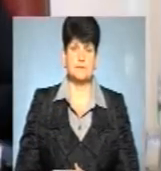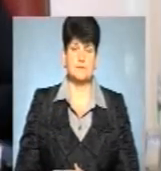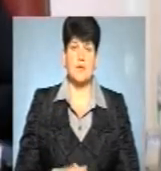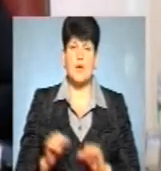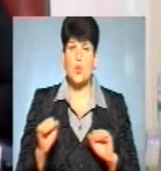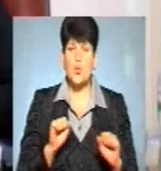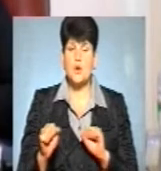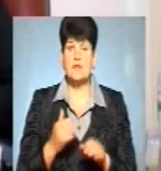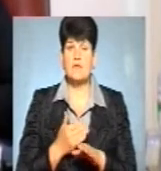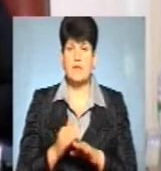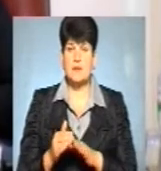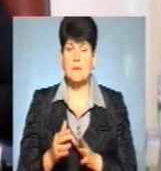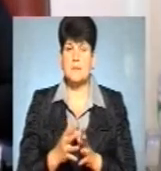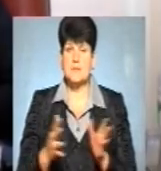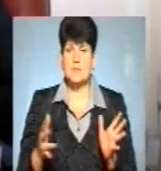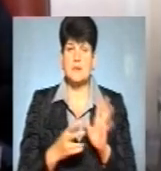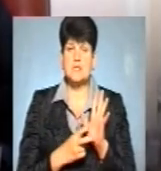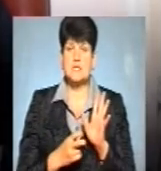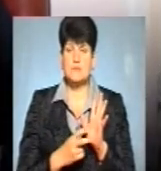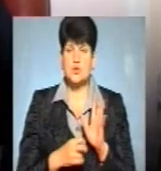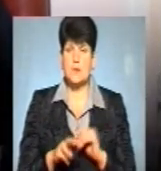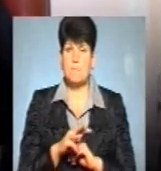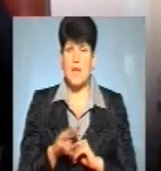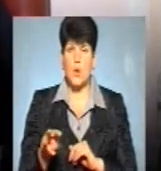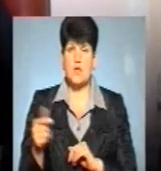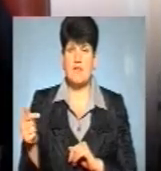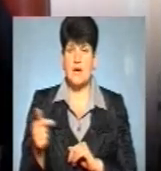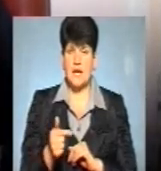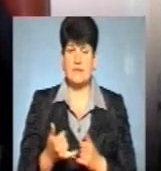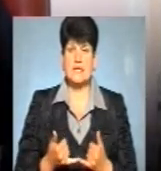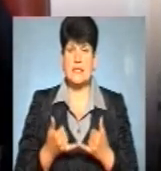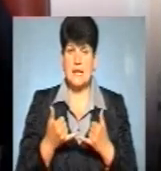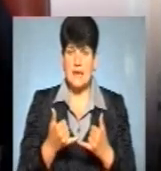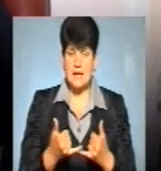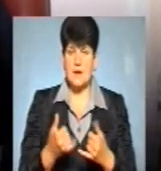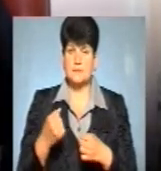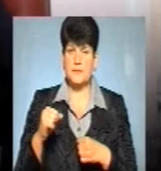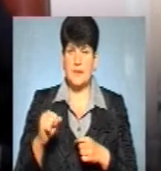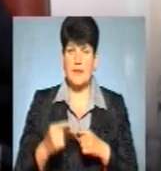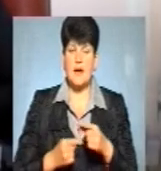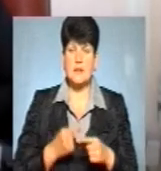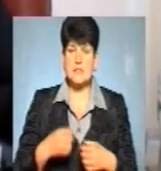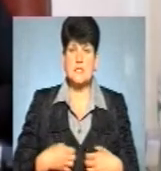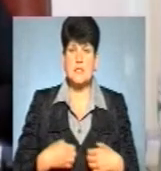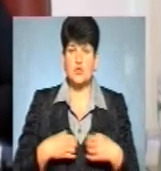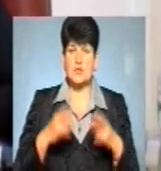Уряд виділив понад 700 мільйонів гривень для подолання наслідків страшної стихії, яка відбулась в